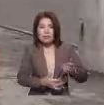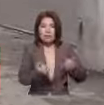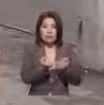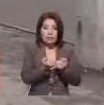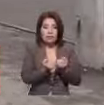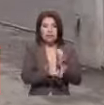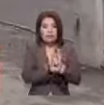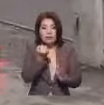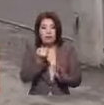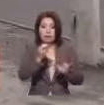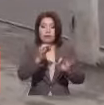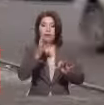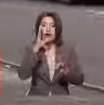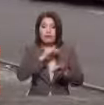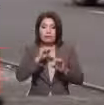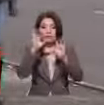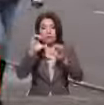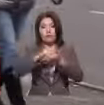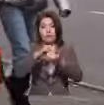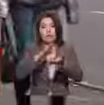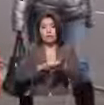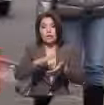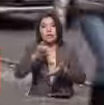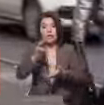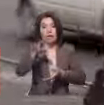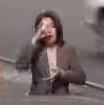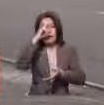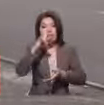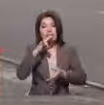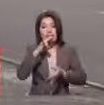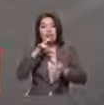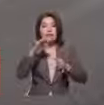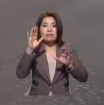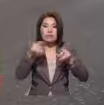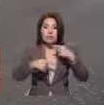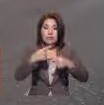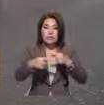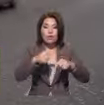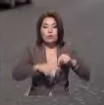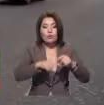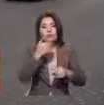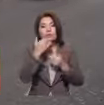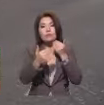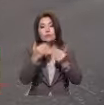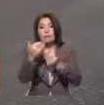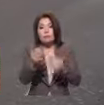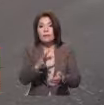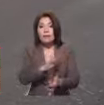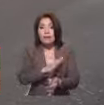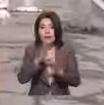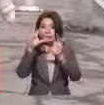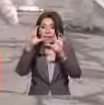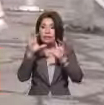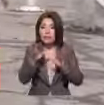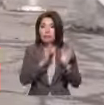беруге болатыны көрсетілген еді. Бірақ қазақы қалыпқа сай дәрігерлер қаза болған адамның туысынан рұқсат сұрап келген. Десе де заңдағы бұл